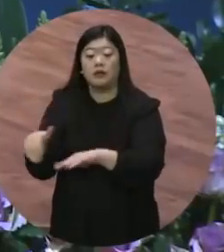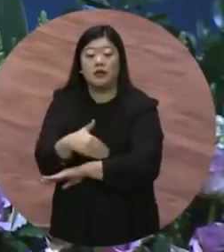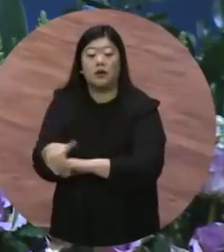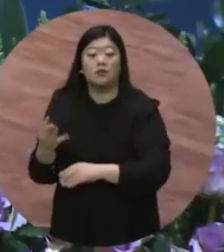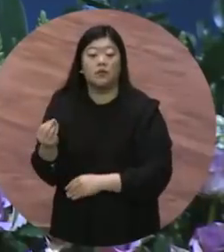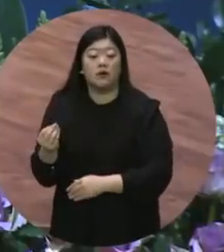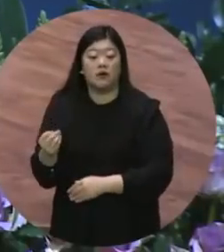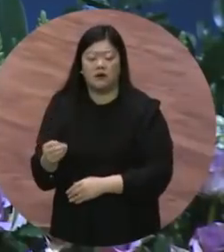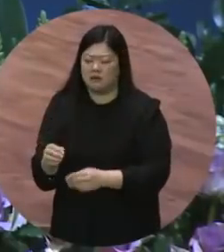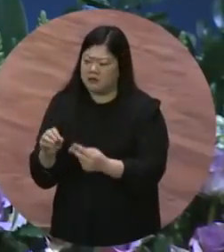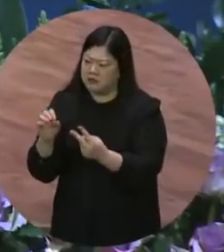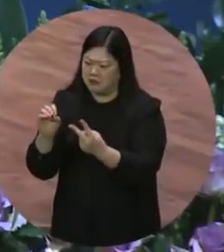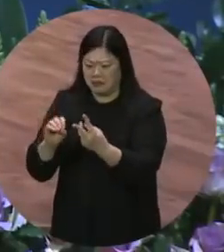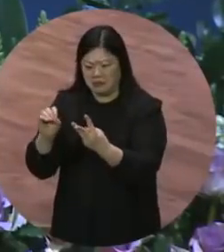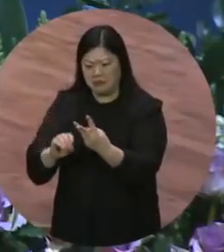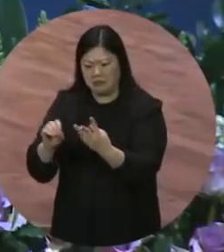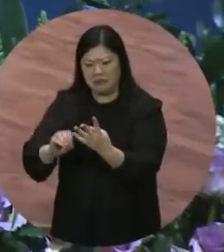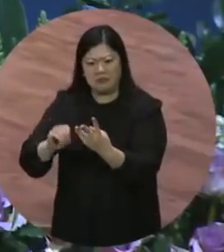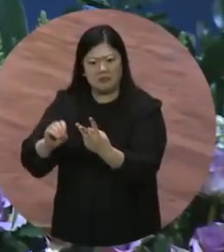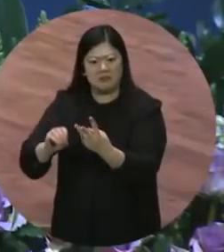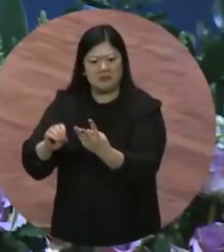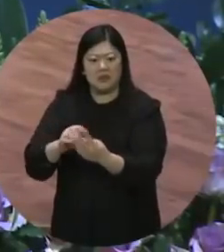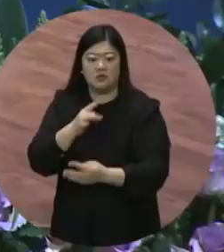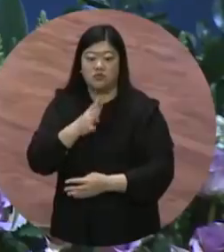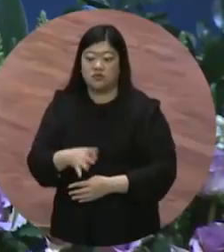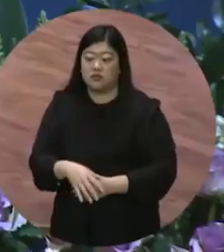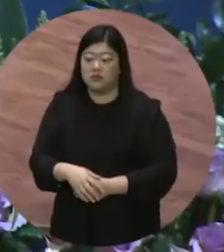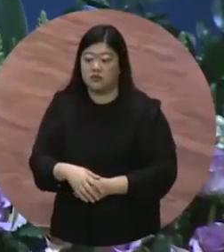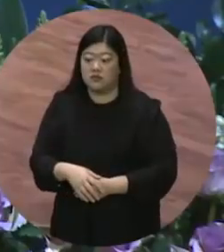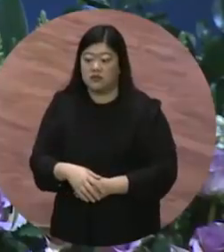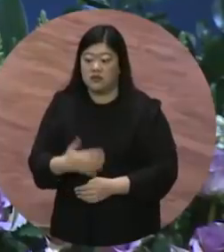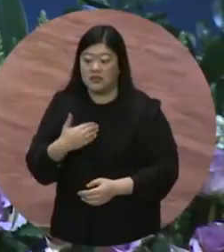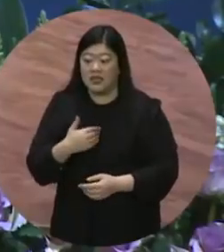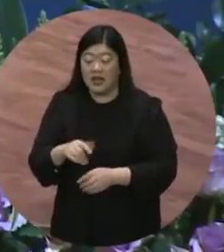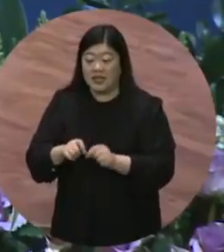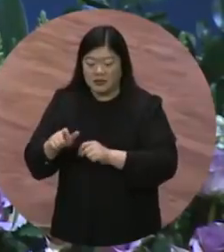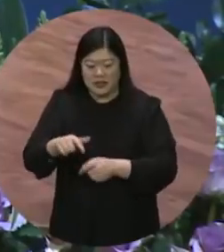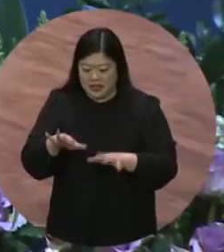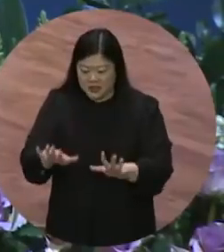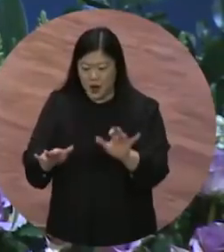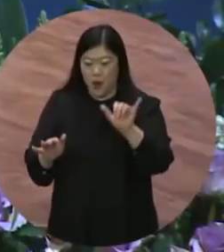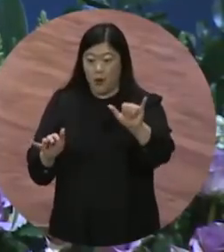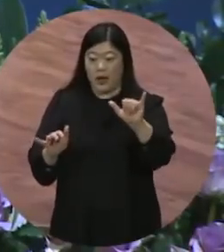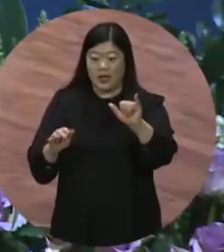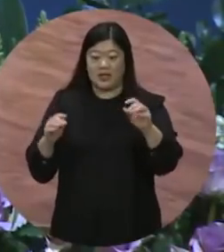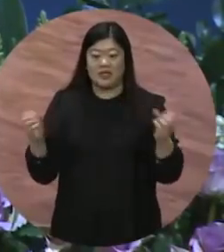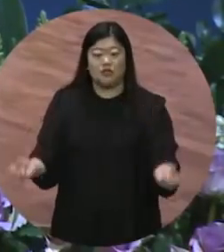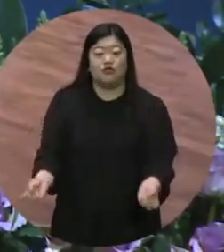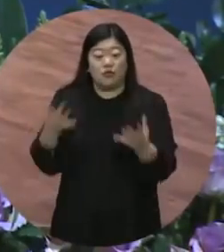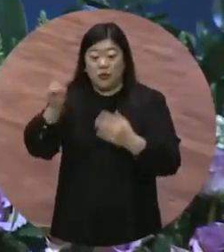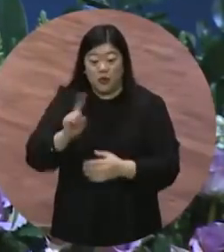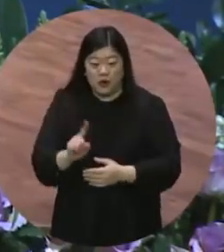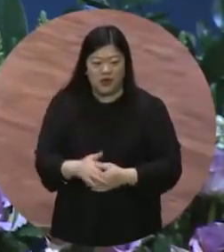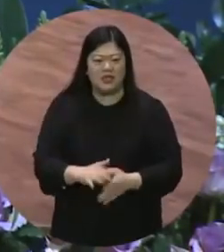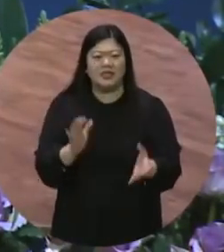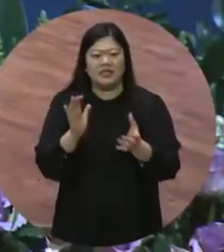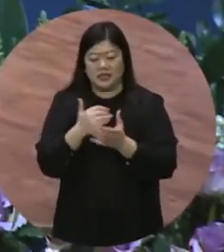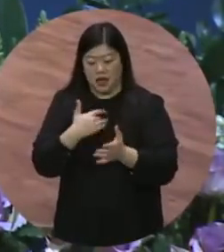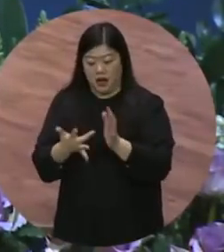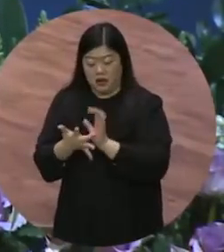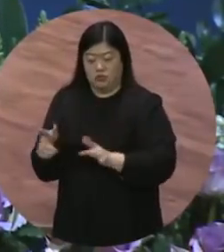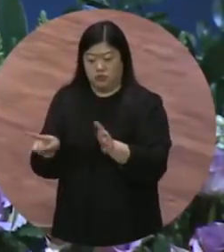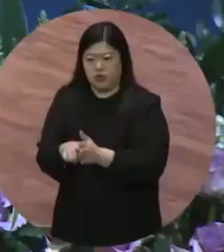말씀의 도전이 뭐냐? 우리의 친구들을 초청하는 거예요. 내 주위에 있는